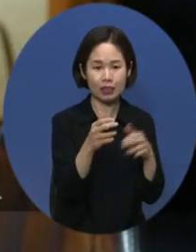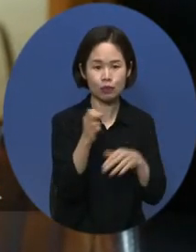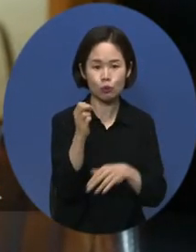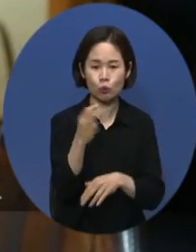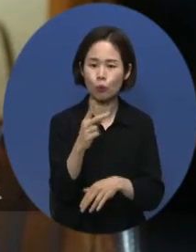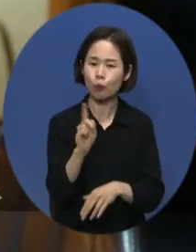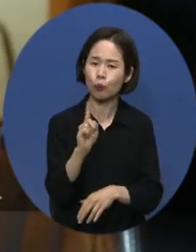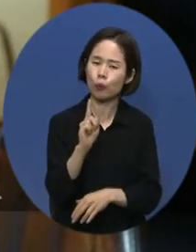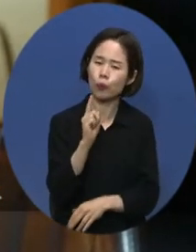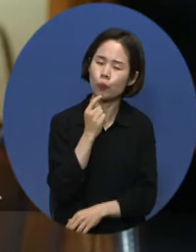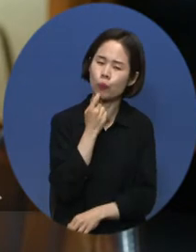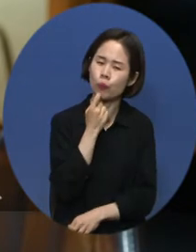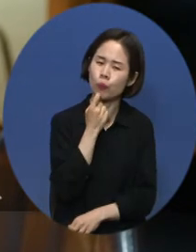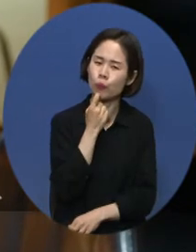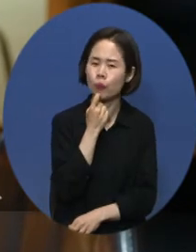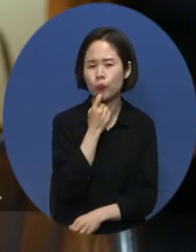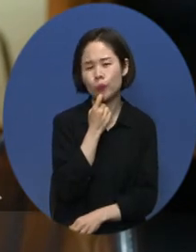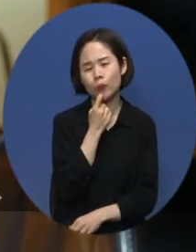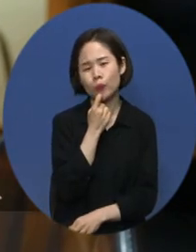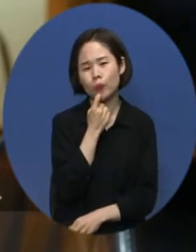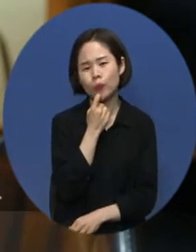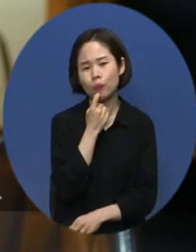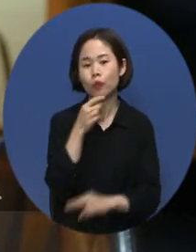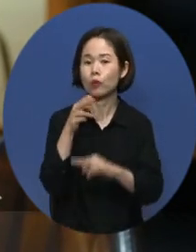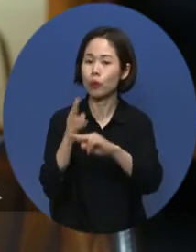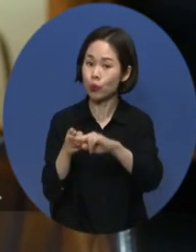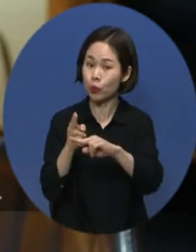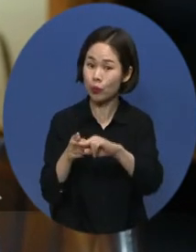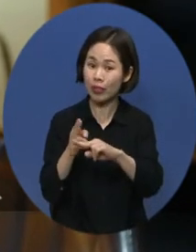뭐지? 또 요리